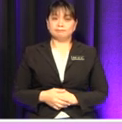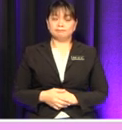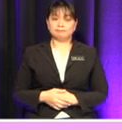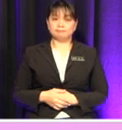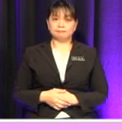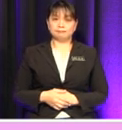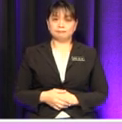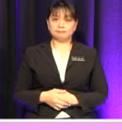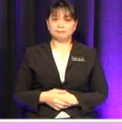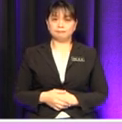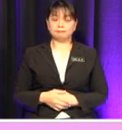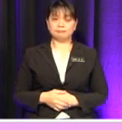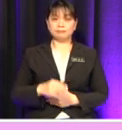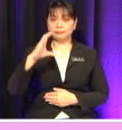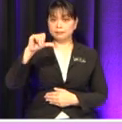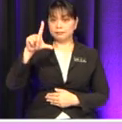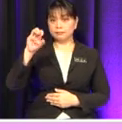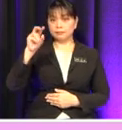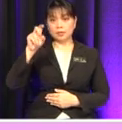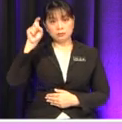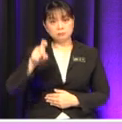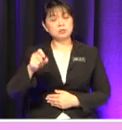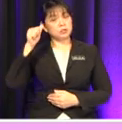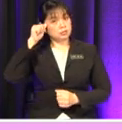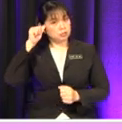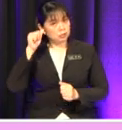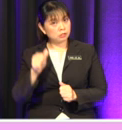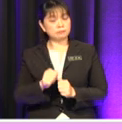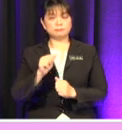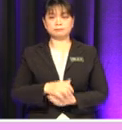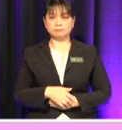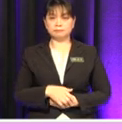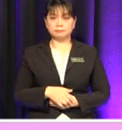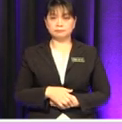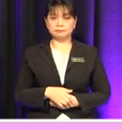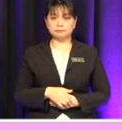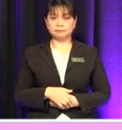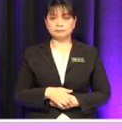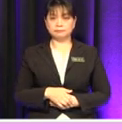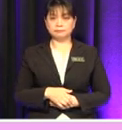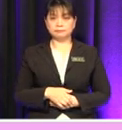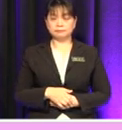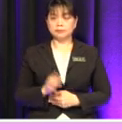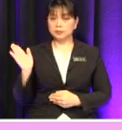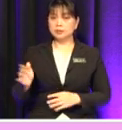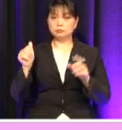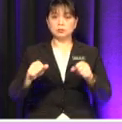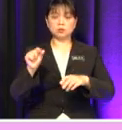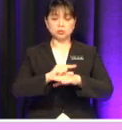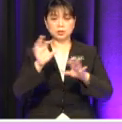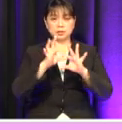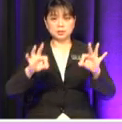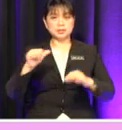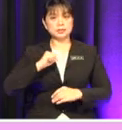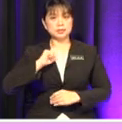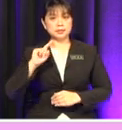calon memang perlu hafal lah dia punya akronim Oke kemudian yang ini boleh guna lihat sendiri aja oke yang penting